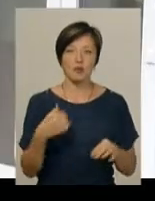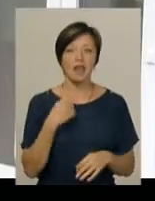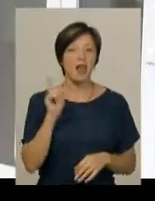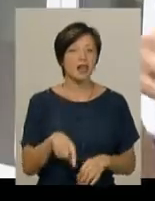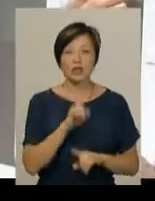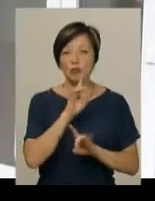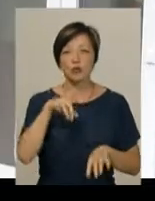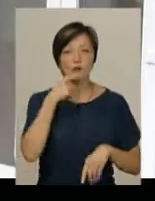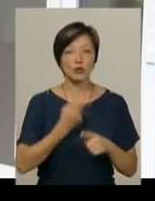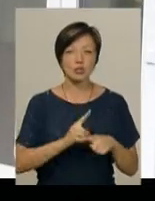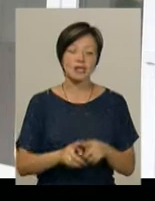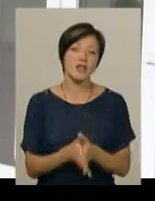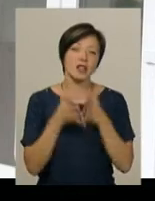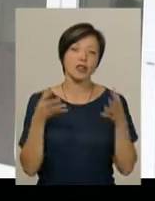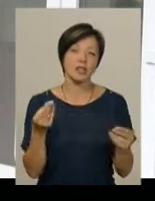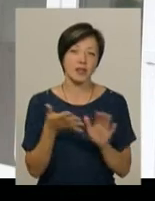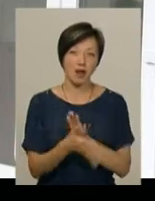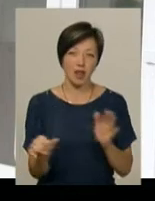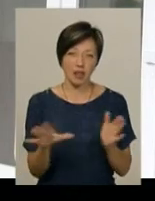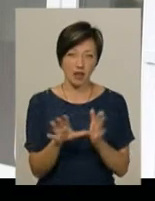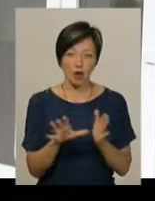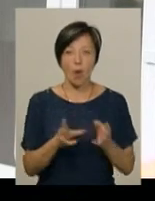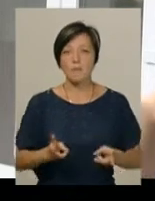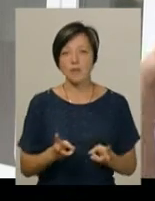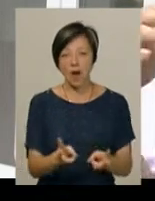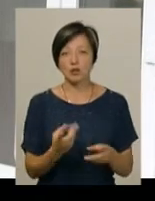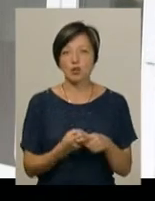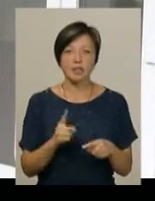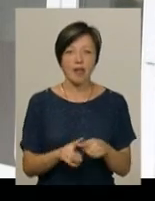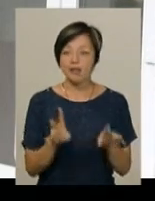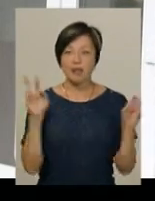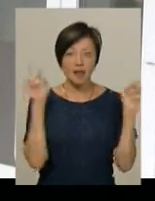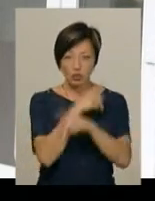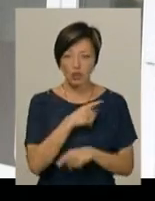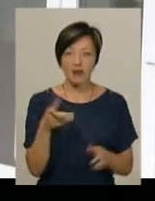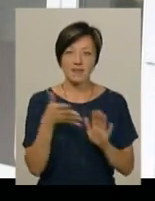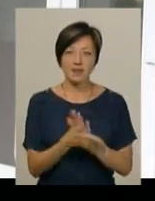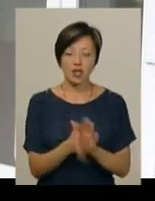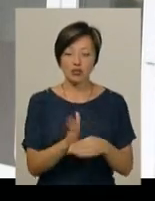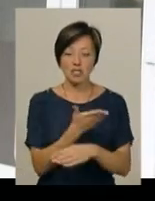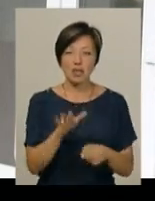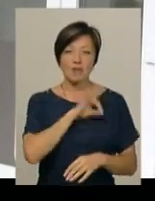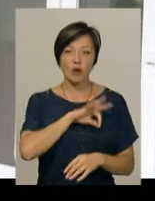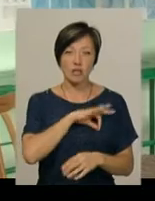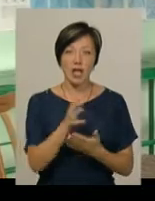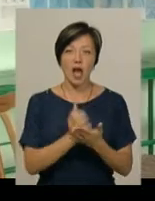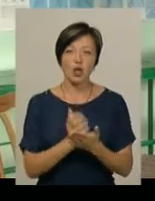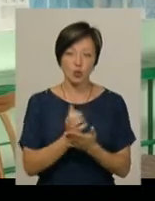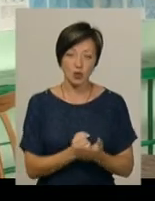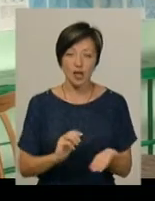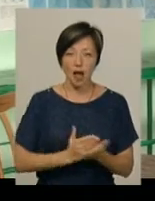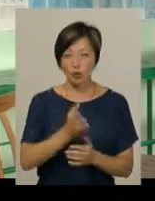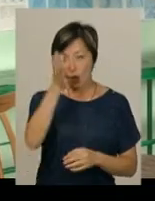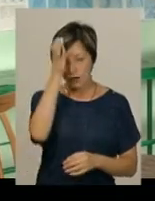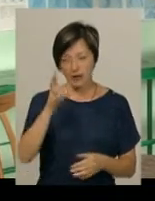не буду говорити про те, що це величезні витрати на енергоносії і опалення, що це нераціональні витрати в частині використання ресурсу. Якістю